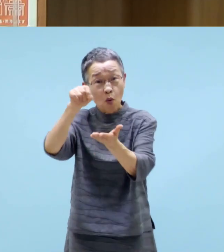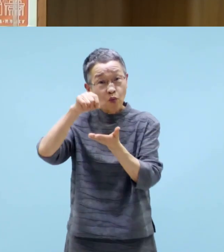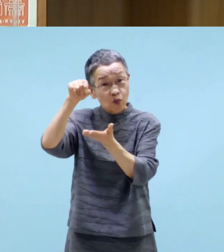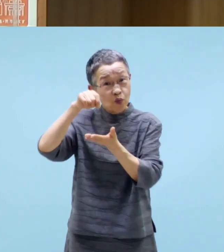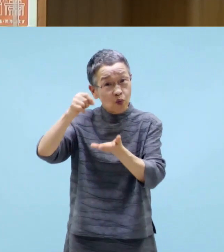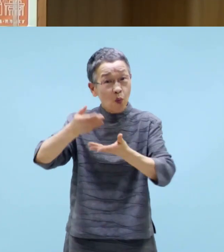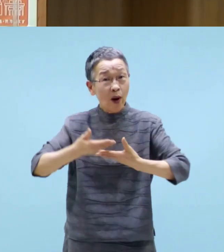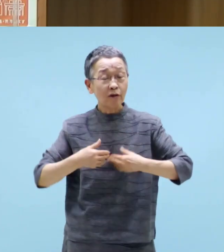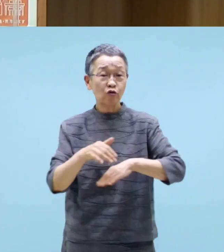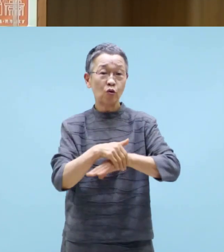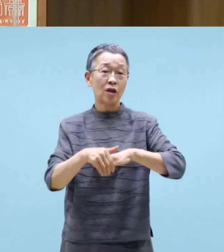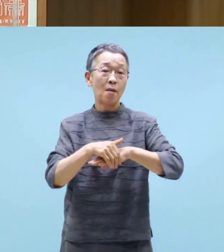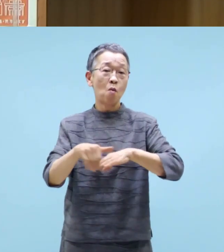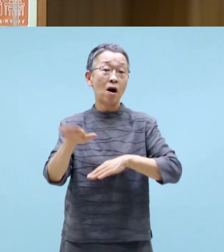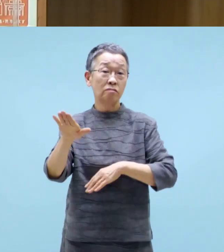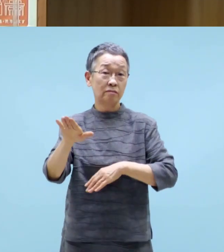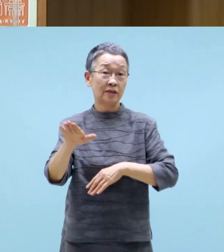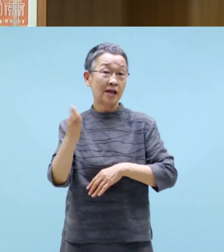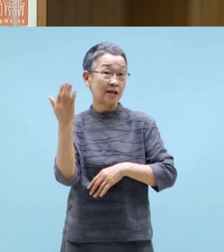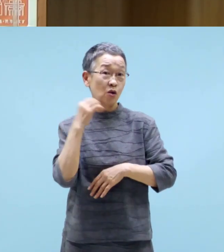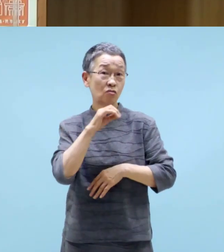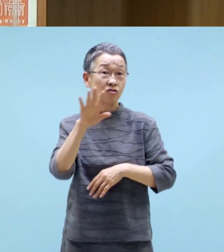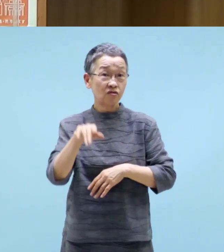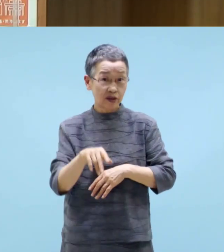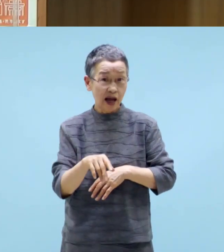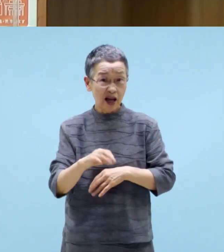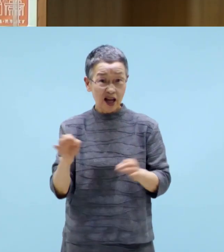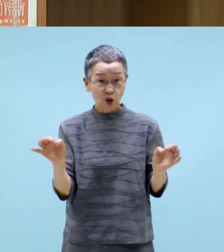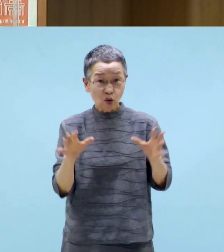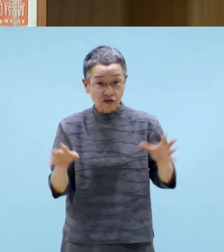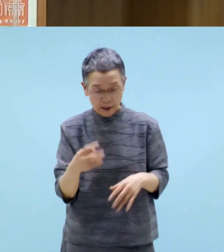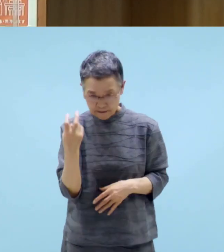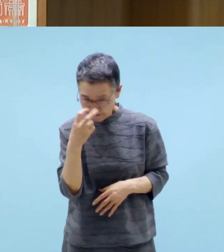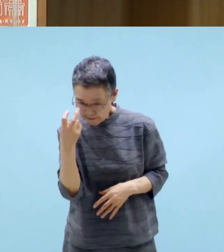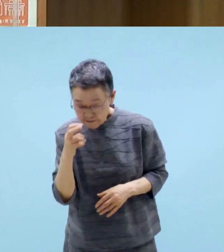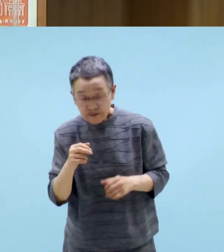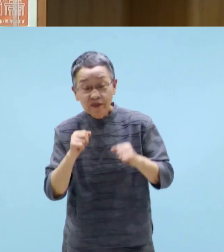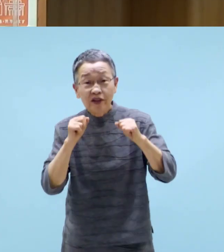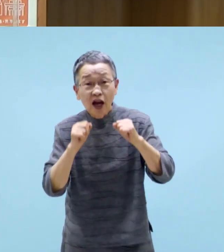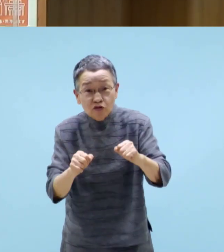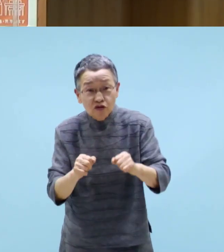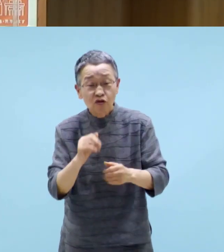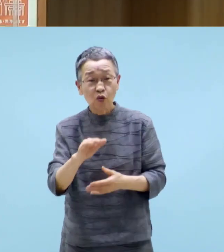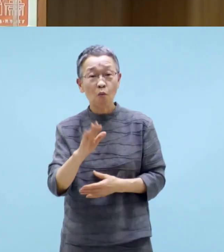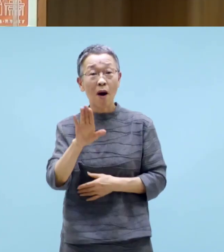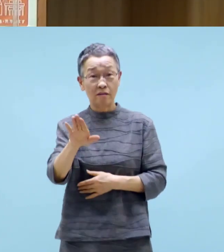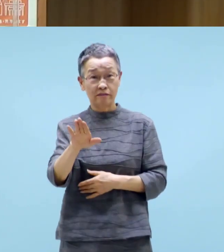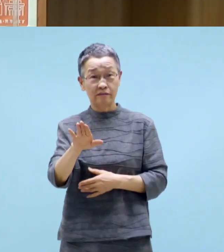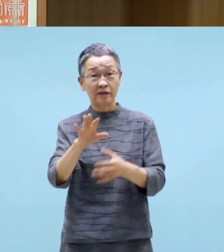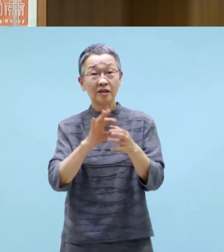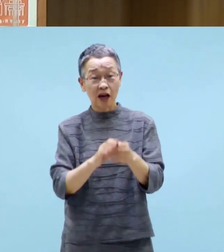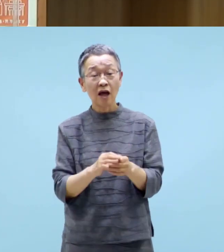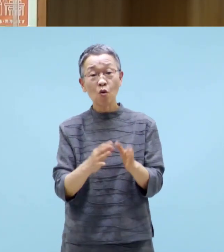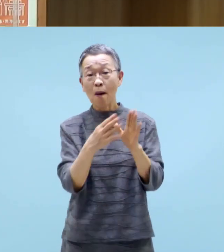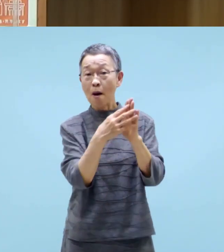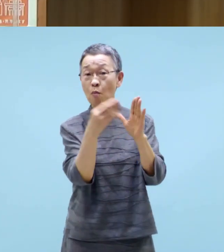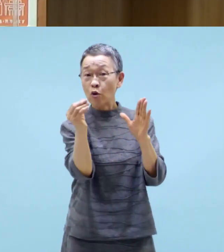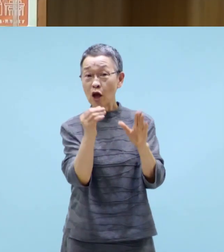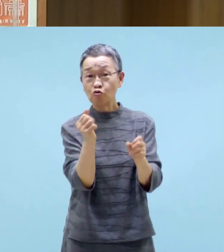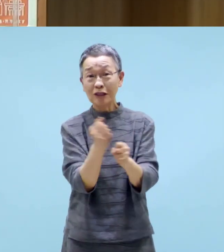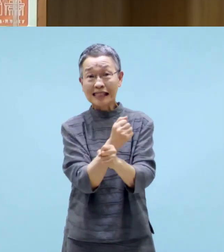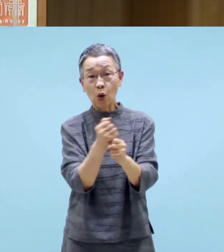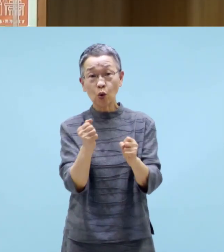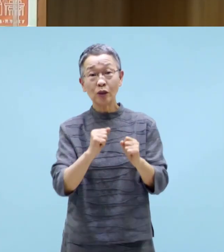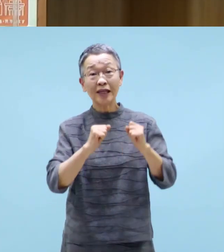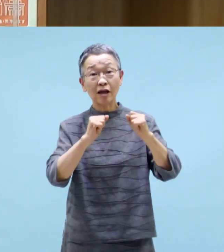し、また先ほど言った抜き打ちの検査なども行っていきます。これはモデル事業でありますので、その